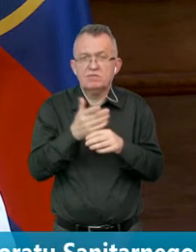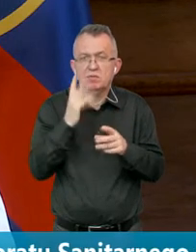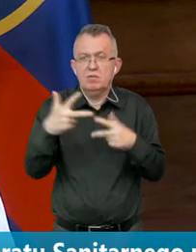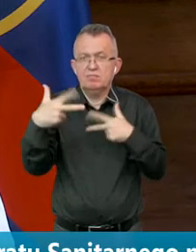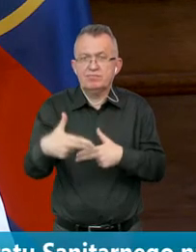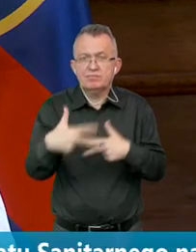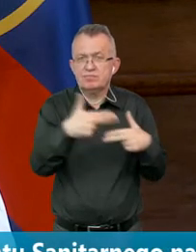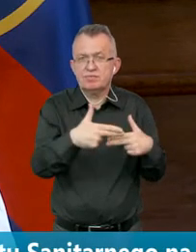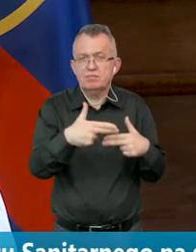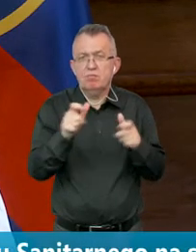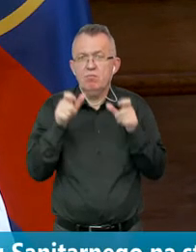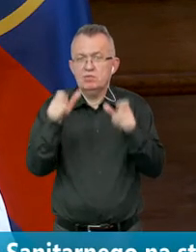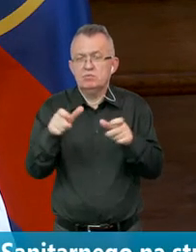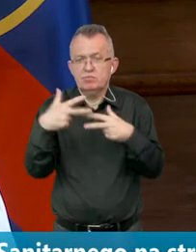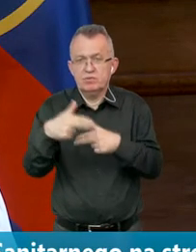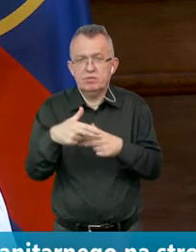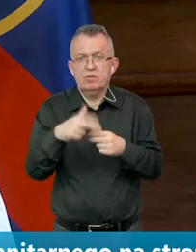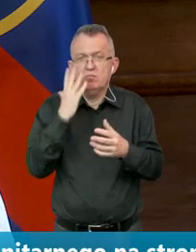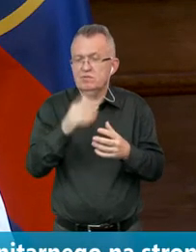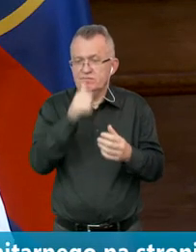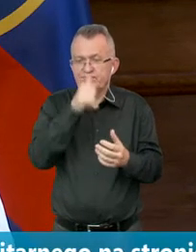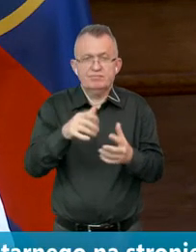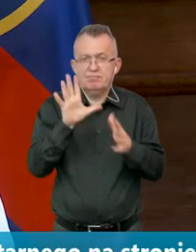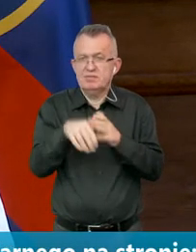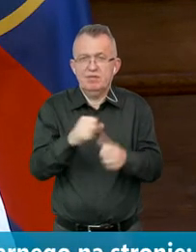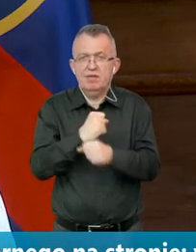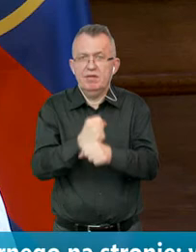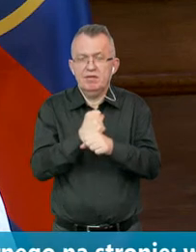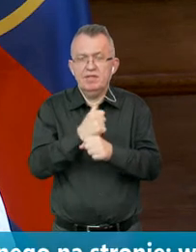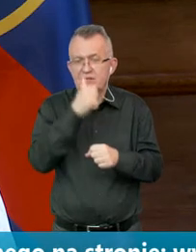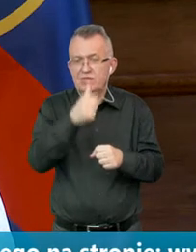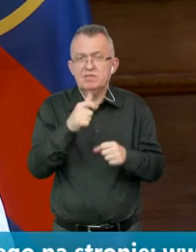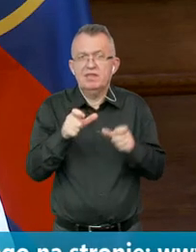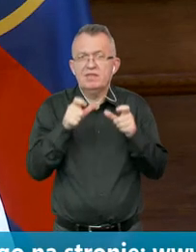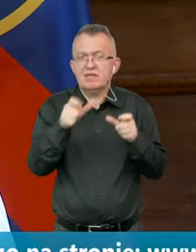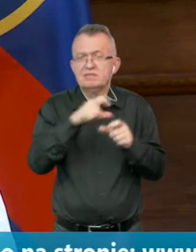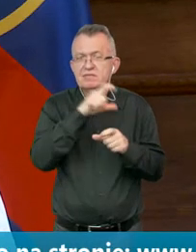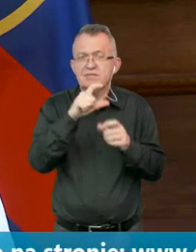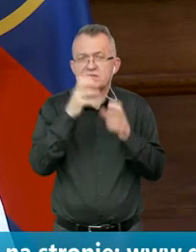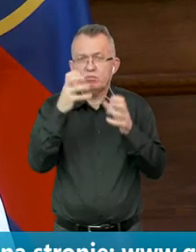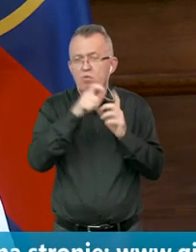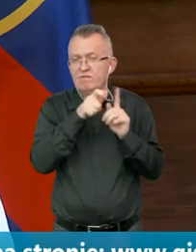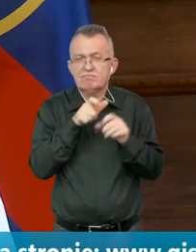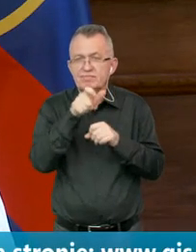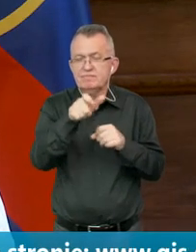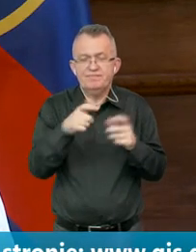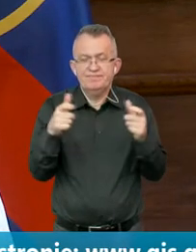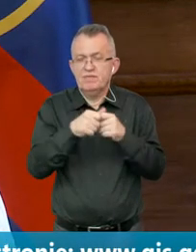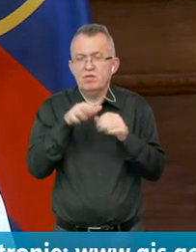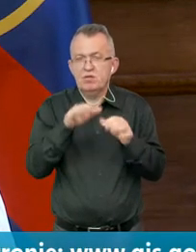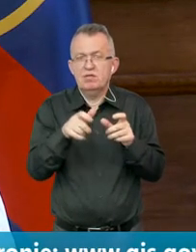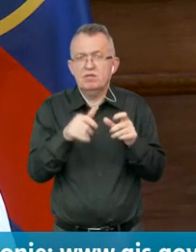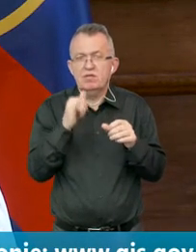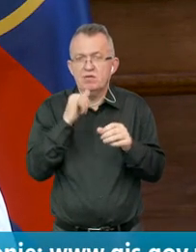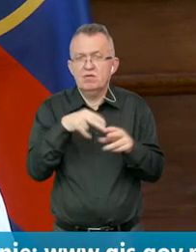na parę miesięcy most Długi, to by oznaczało katastrofę dla miasta. Trasa zamkowa nie jest w stanie przejąć tego ruchu ze względu na swoje